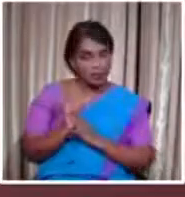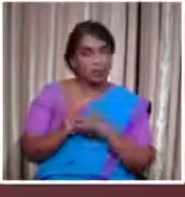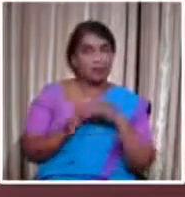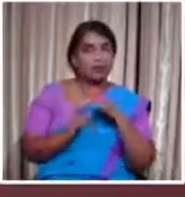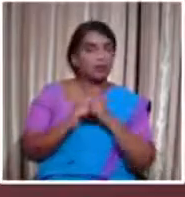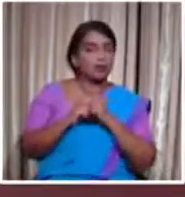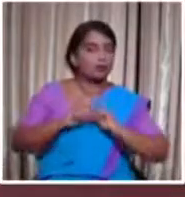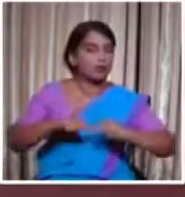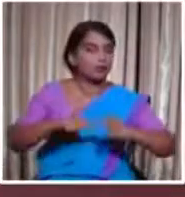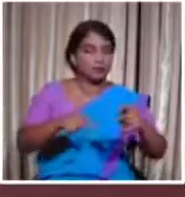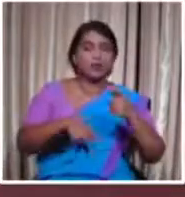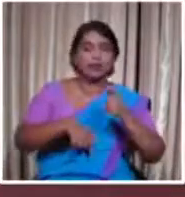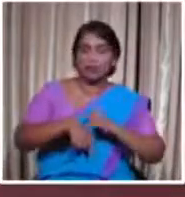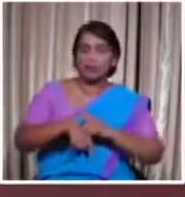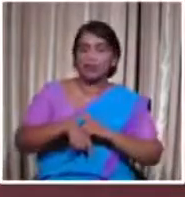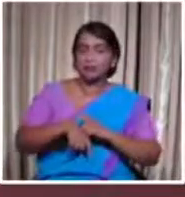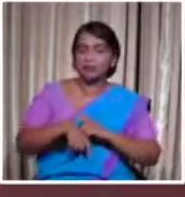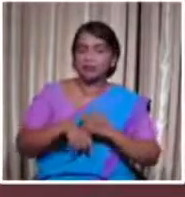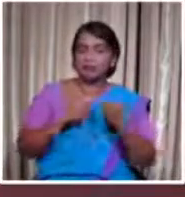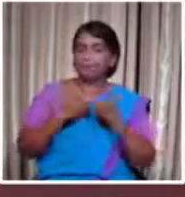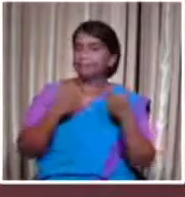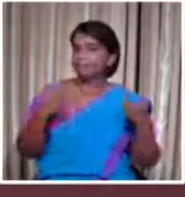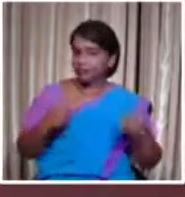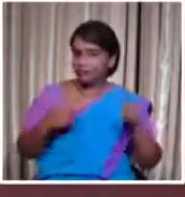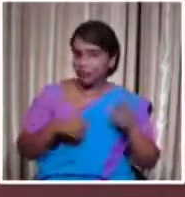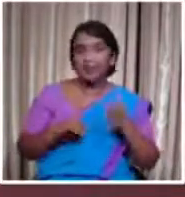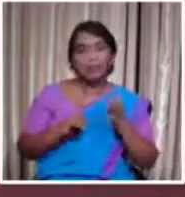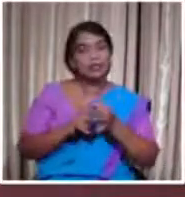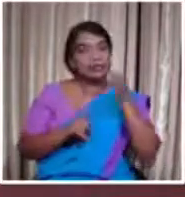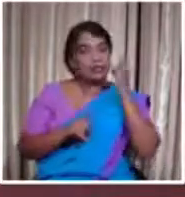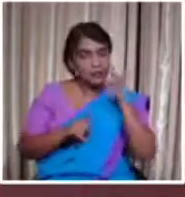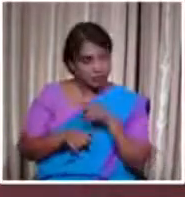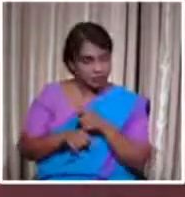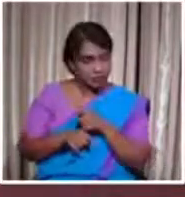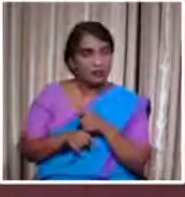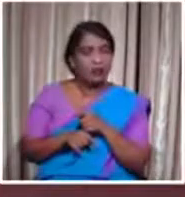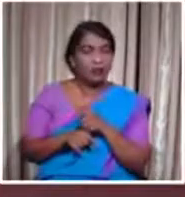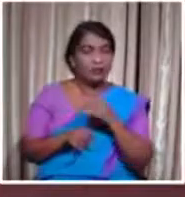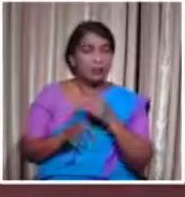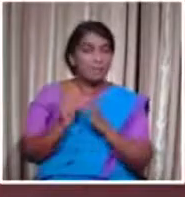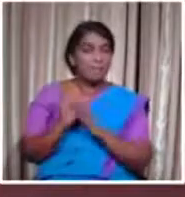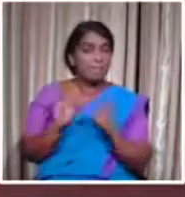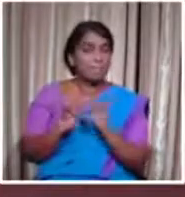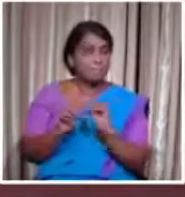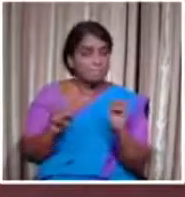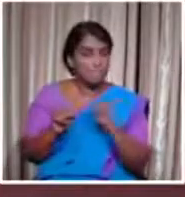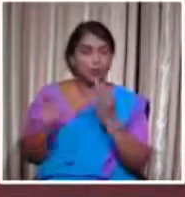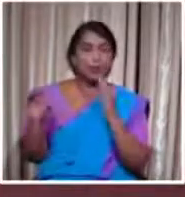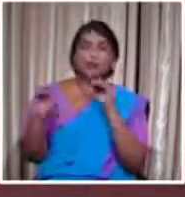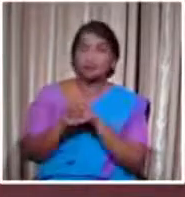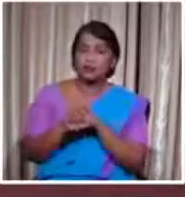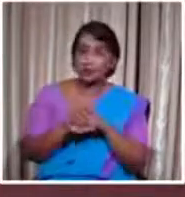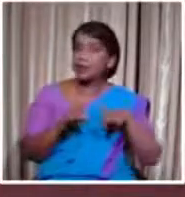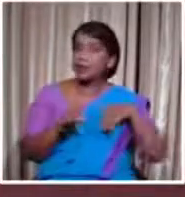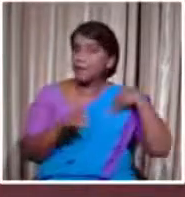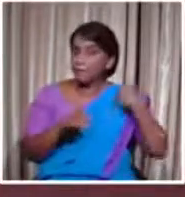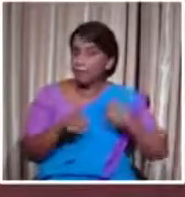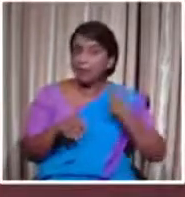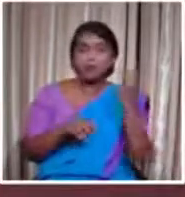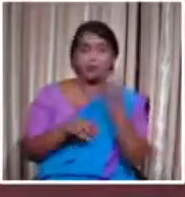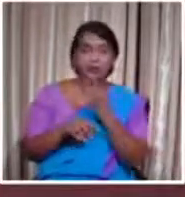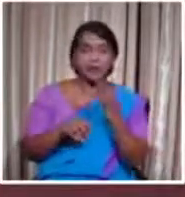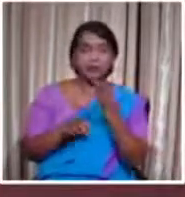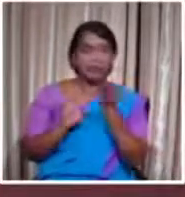කටයුත්ත කරගෙන යන්නේ ඔවුන් එකෙන් අයින් වෙලා තියෙනවා. අද ජනාධිපතිතුමාගේ මාධ්‍යයට සම්බන්ධ වෙලා ඉන්න ප්‍රධාන දෙන්නම